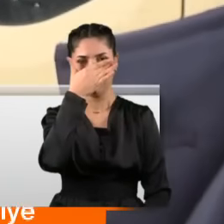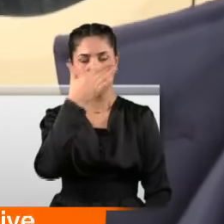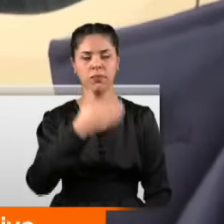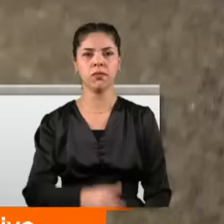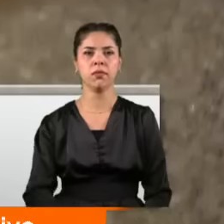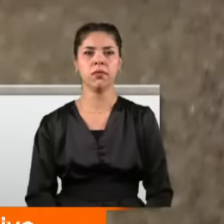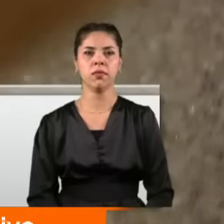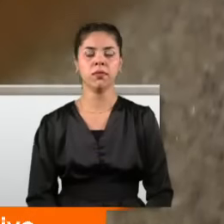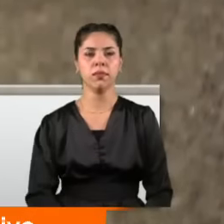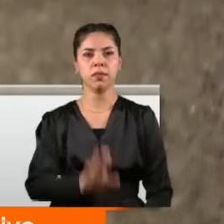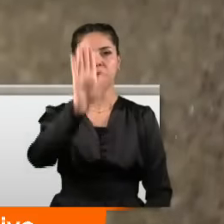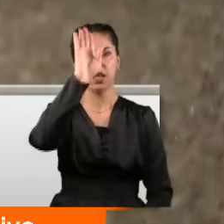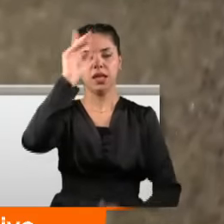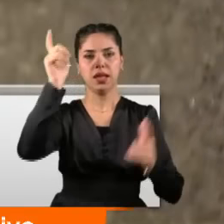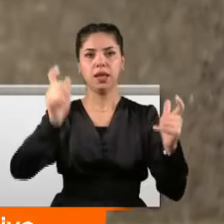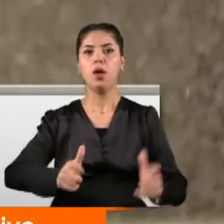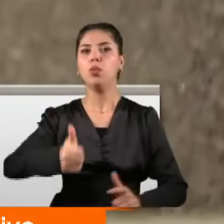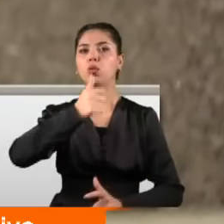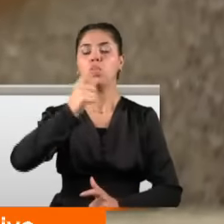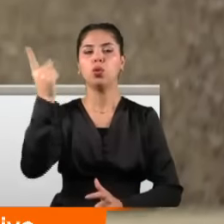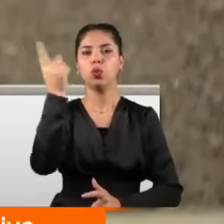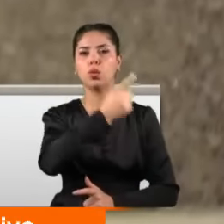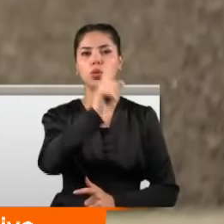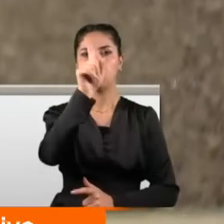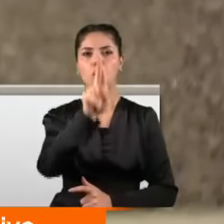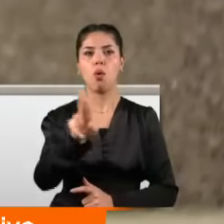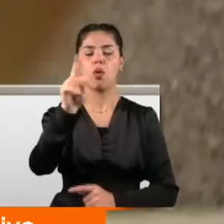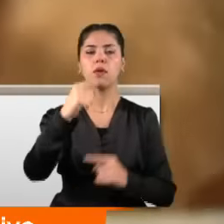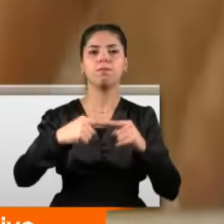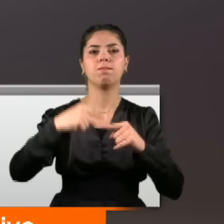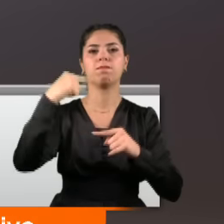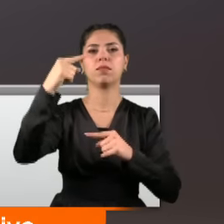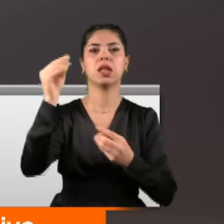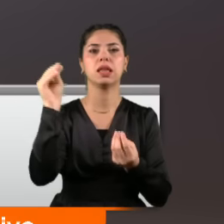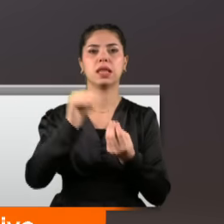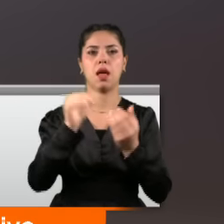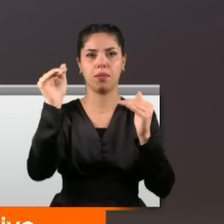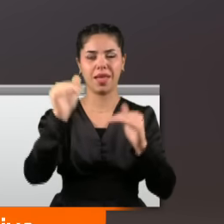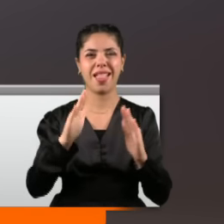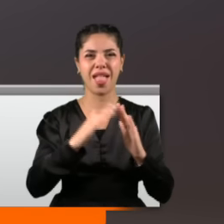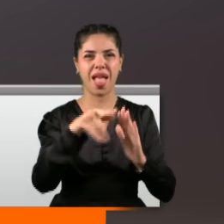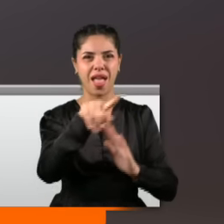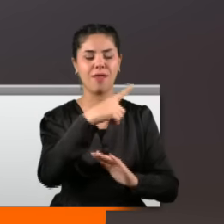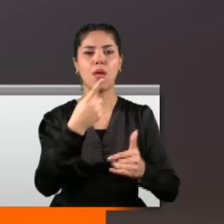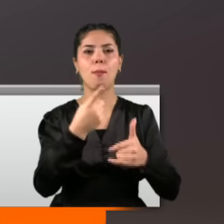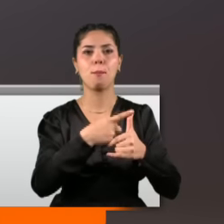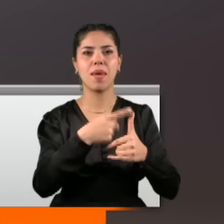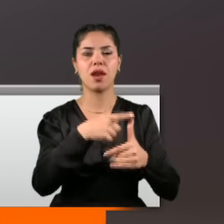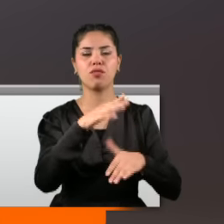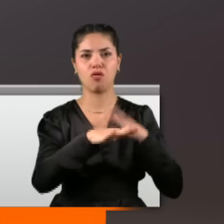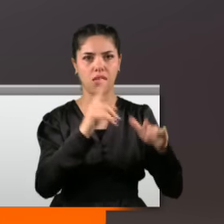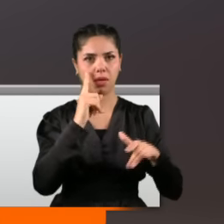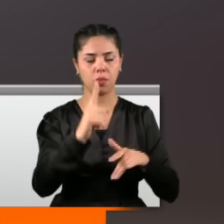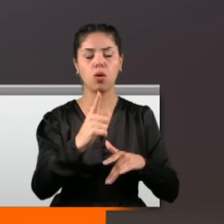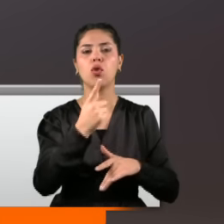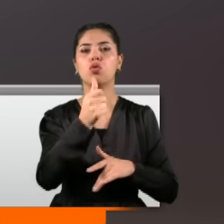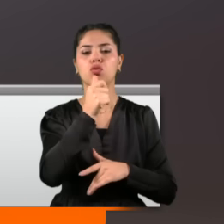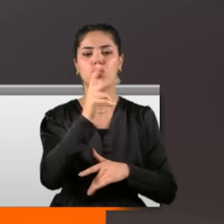artmasına alıştık. İstanbul'da suya %17'nin üzerinde zam geldi. Konutlarda birinci kademede suyun birim